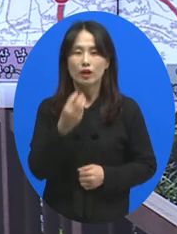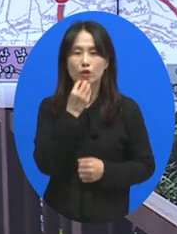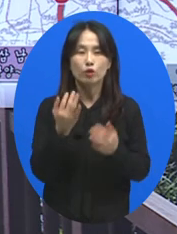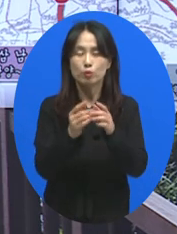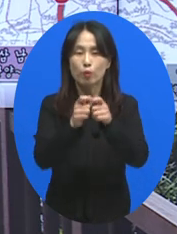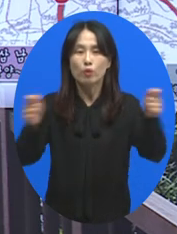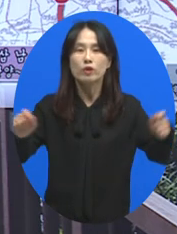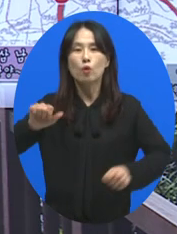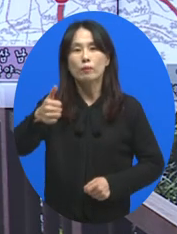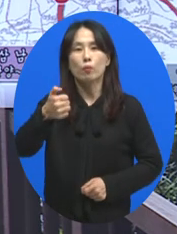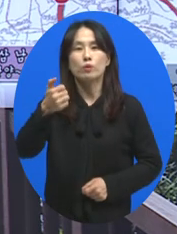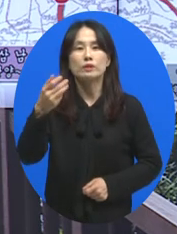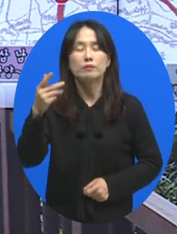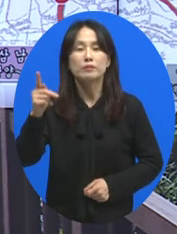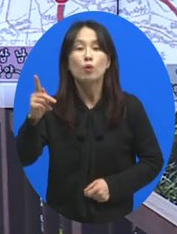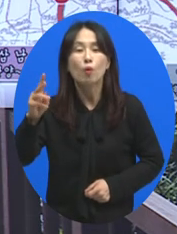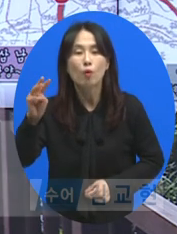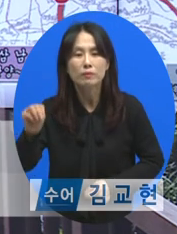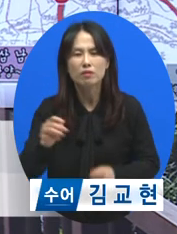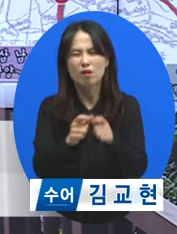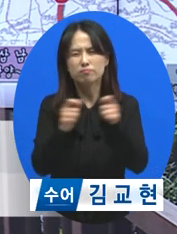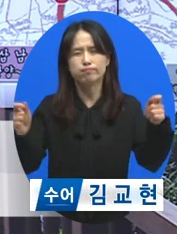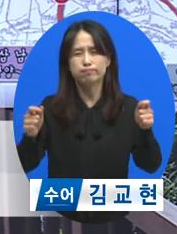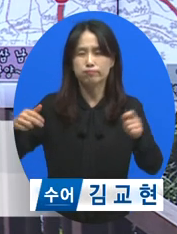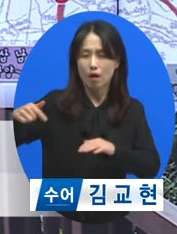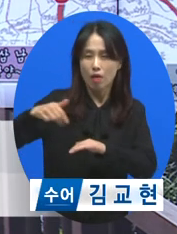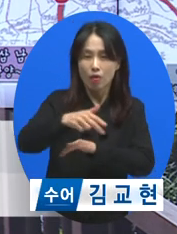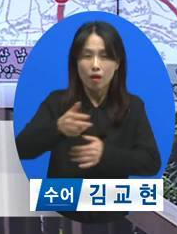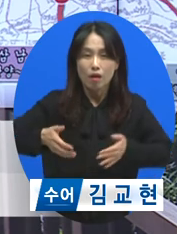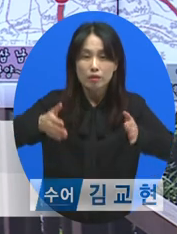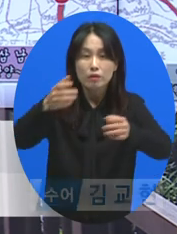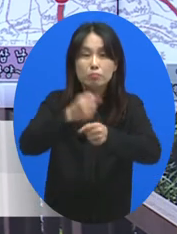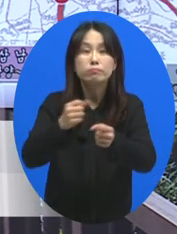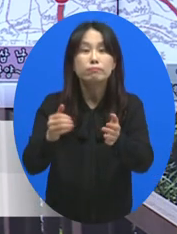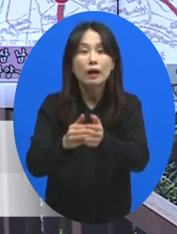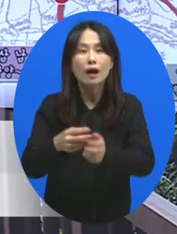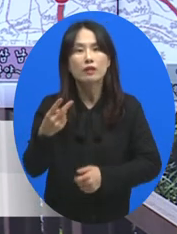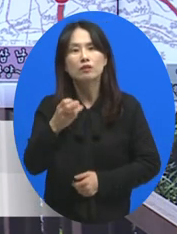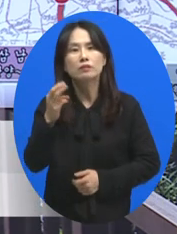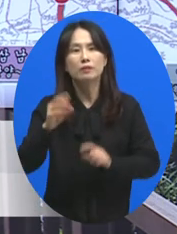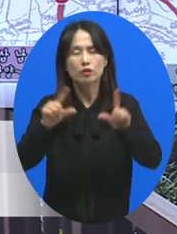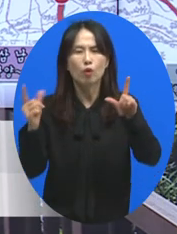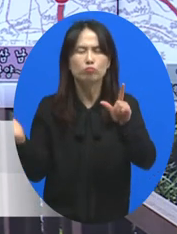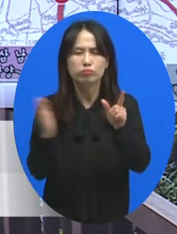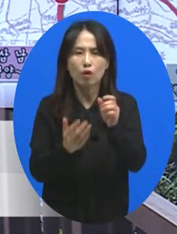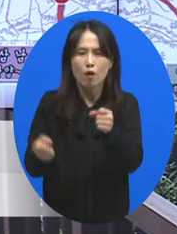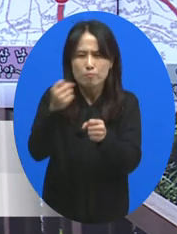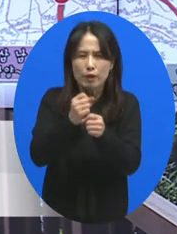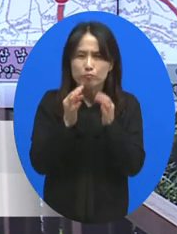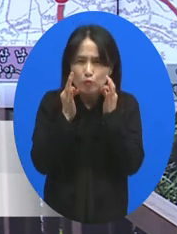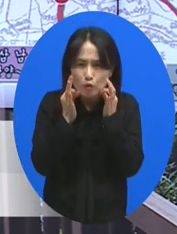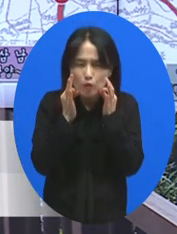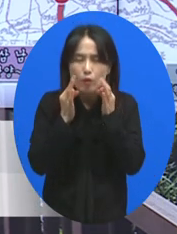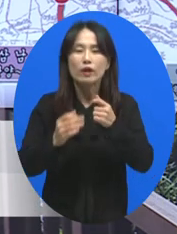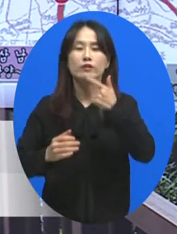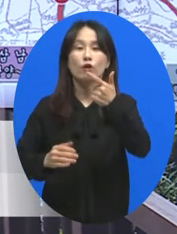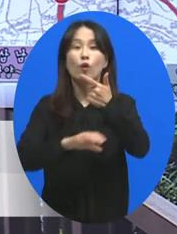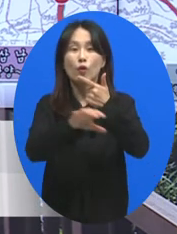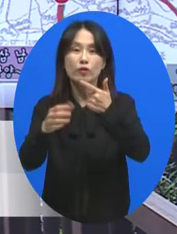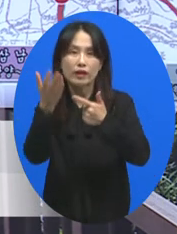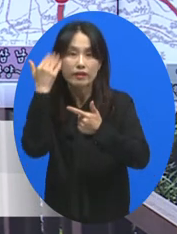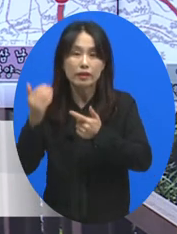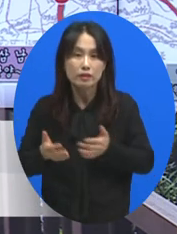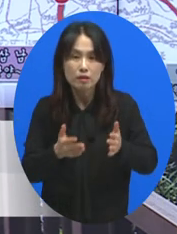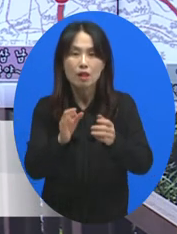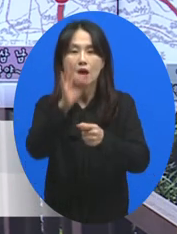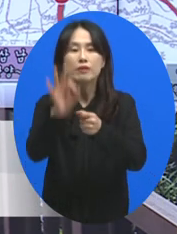경기도 전역으로 뻗어나가는 550km 길이의 대형 탐방로가 탄생했습니다. 2013년부터 복원에 나선 경기도의 6개